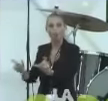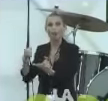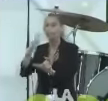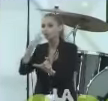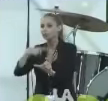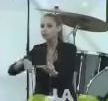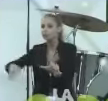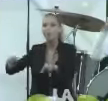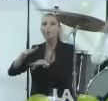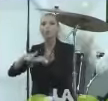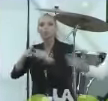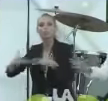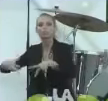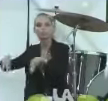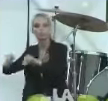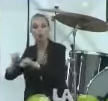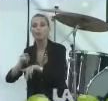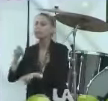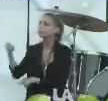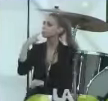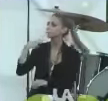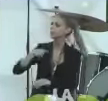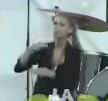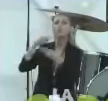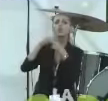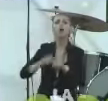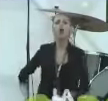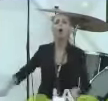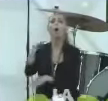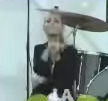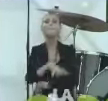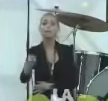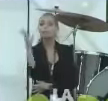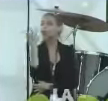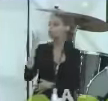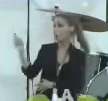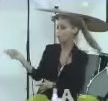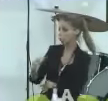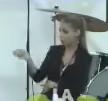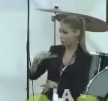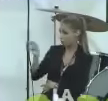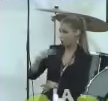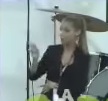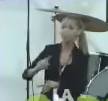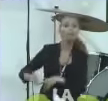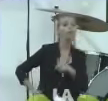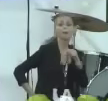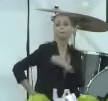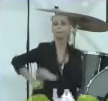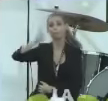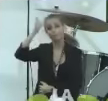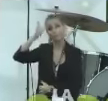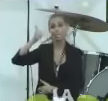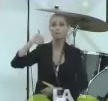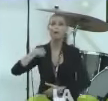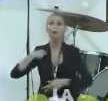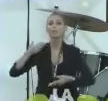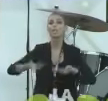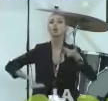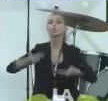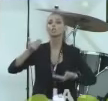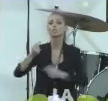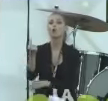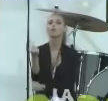sociali, e loro mi dicono no, perché la Merkel non vuole, perché devono andare prima gli squilibri finanziari,